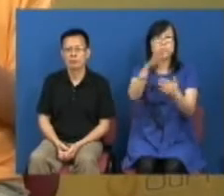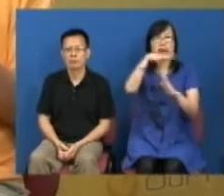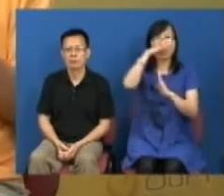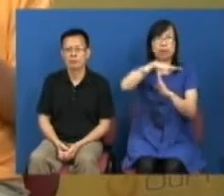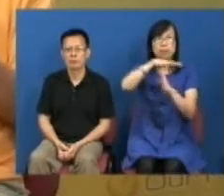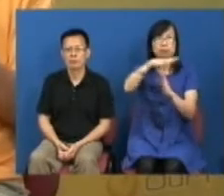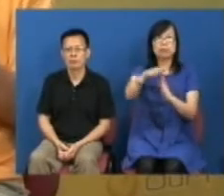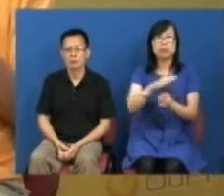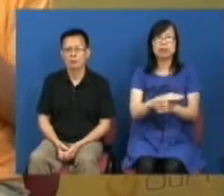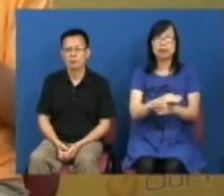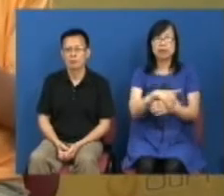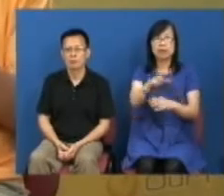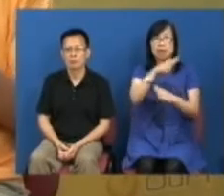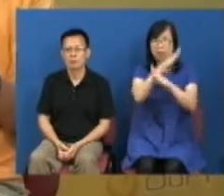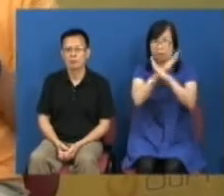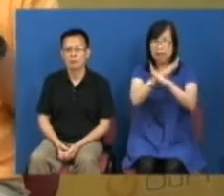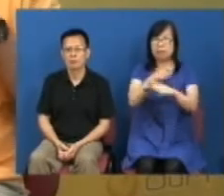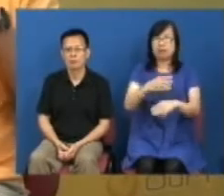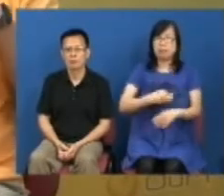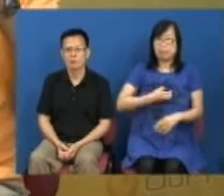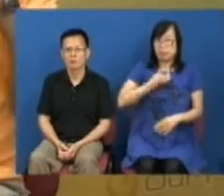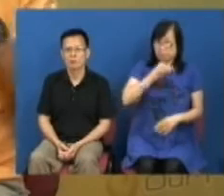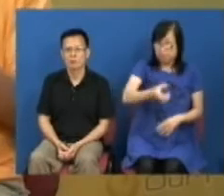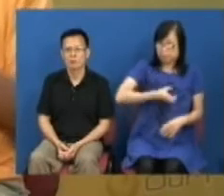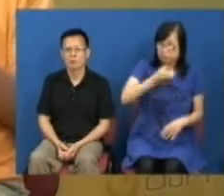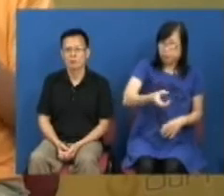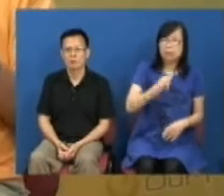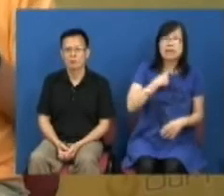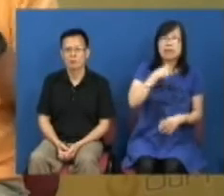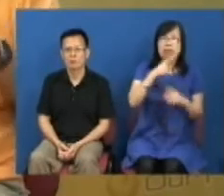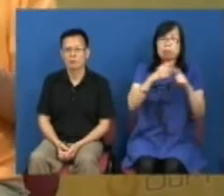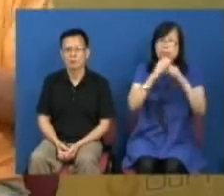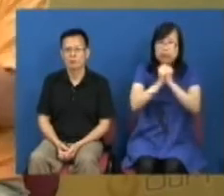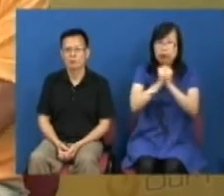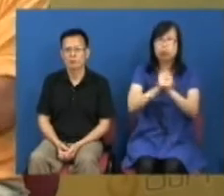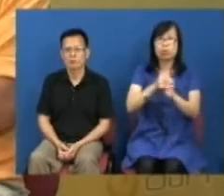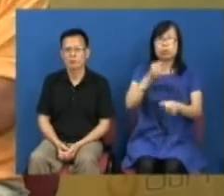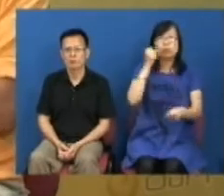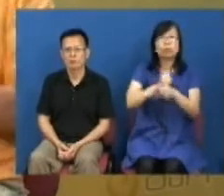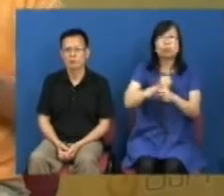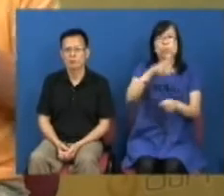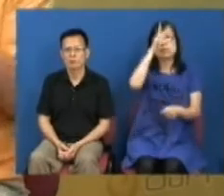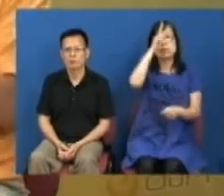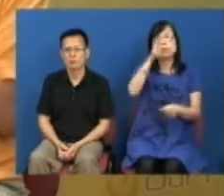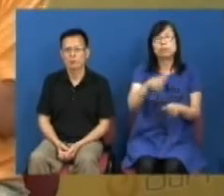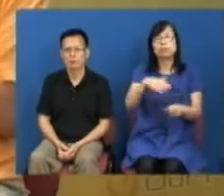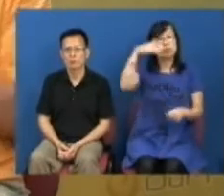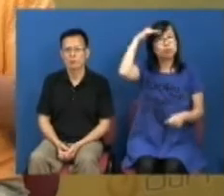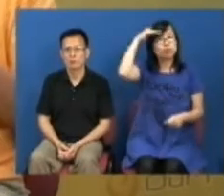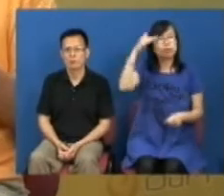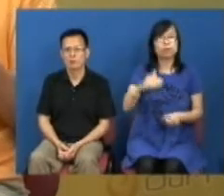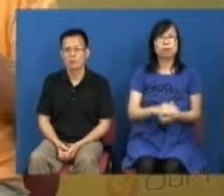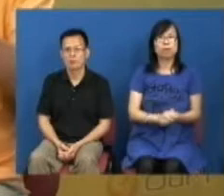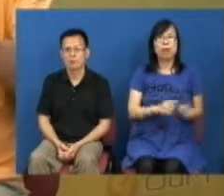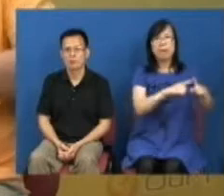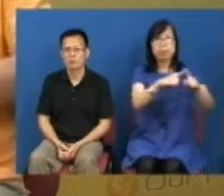民间团体去进行囚负就是说他要求民阵去做政府那份做警方那份而